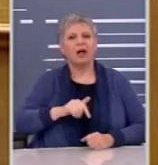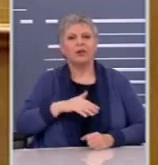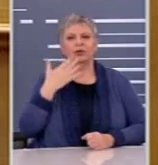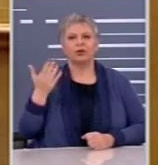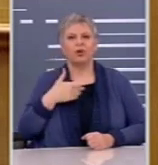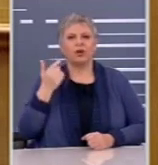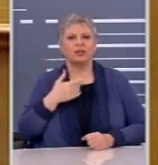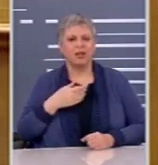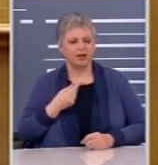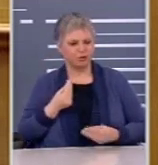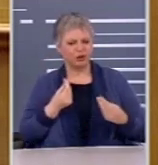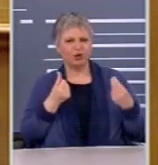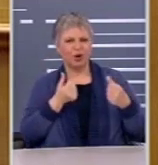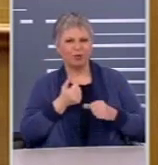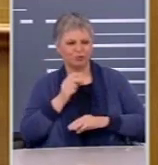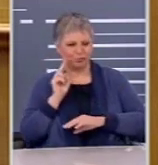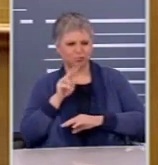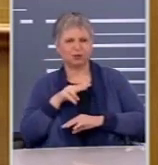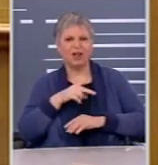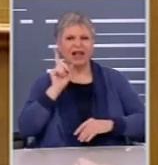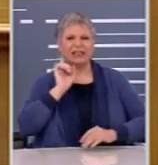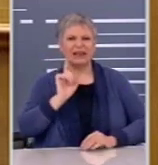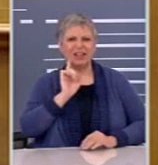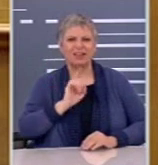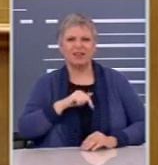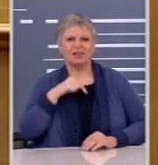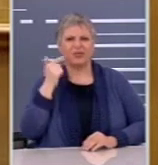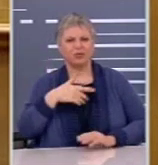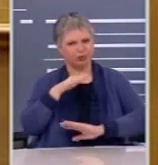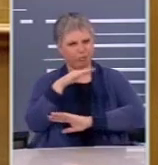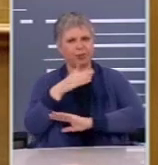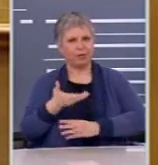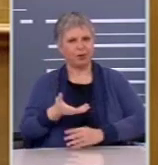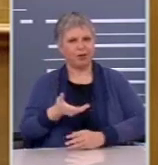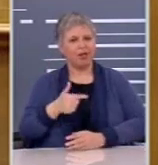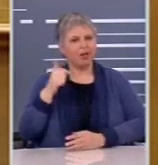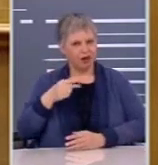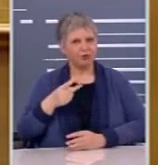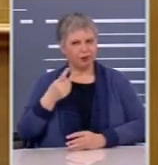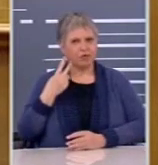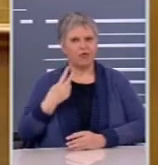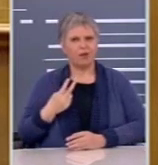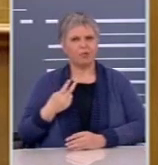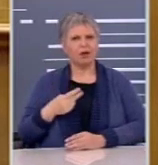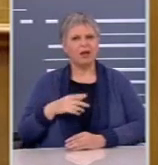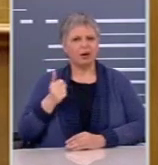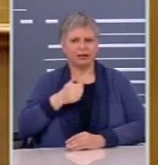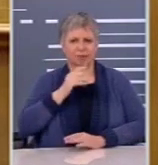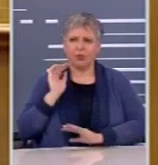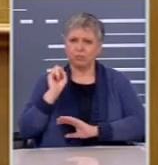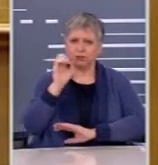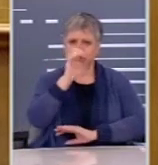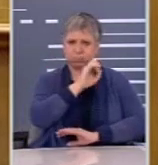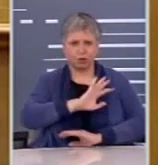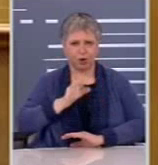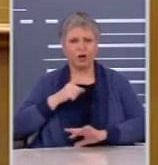στον πολιτικό λόγο. Ένα φαινόμενο που, για να μην ξεχνιόμαστε, το συναντάμε και στη χώρα μας.